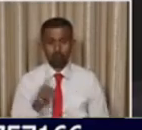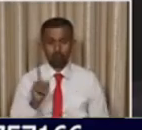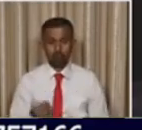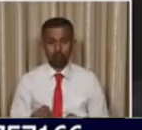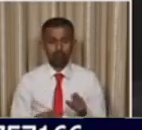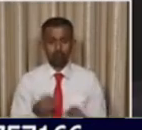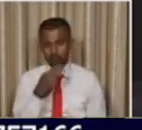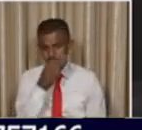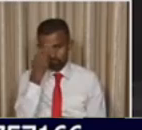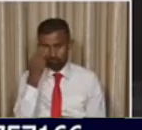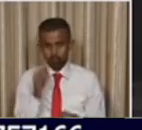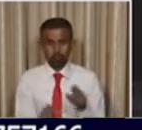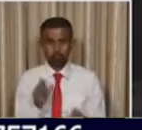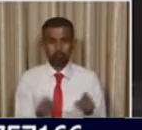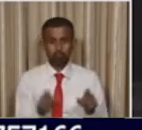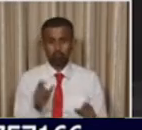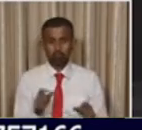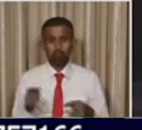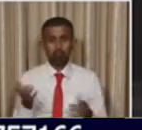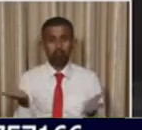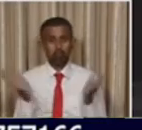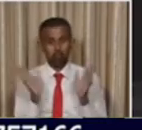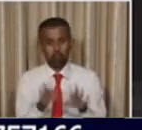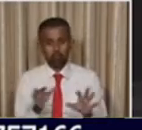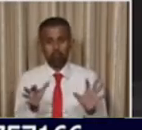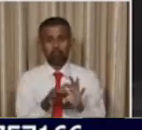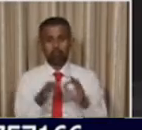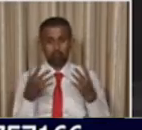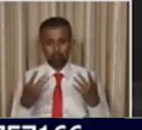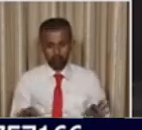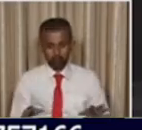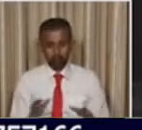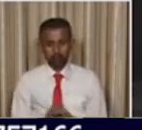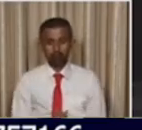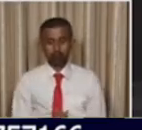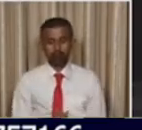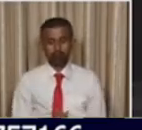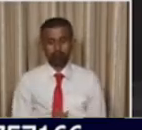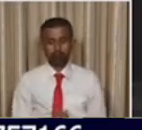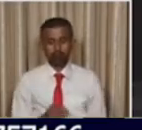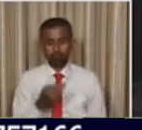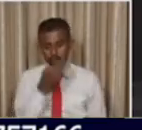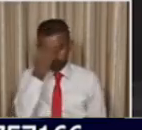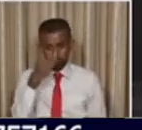யுவதிகள் இணைந்து கொண்டவர்கள் என்னை பொறுத்தவரையிலே வந்து இந்த சமூக, எங்களுடைய தமிழ் சமூகத்திலே மிகவும்